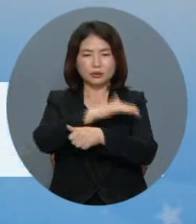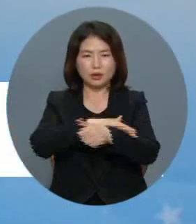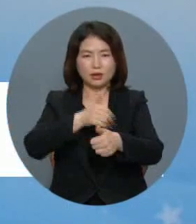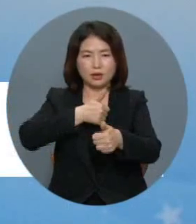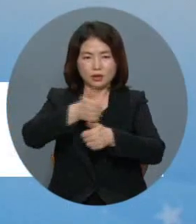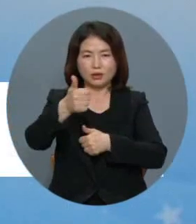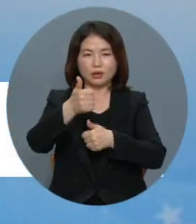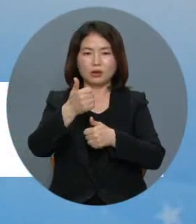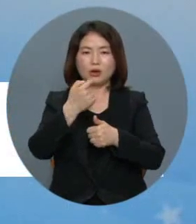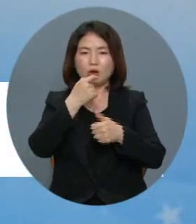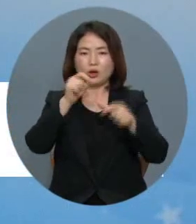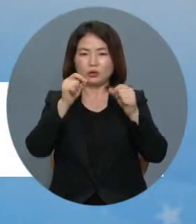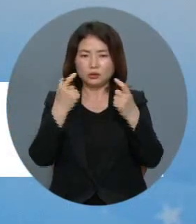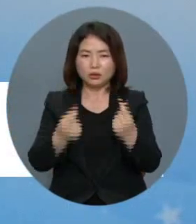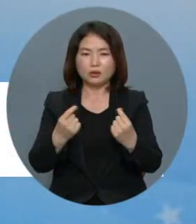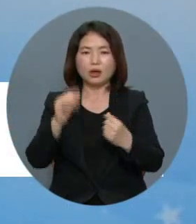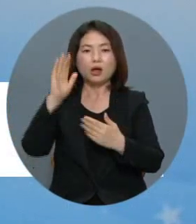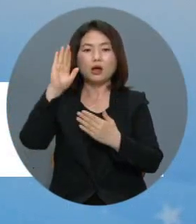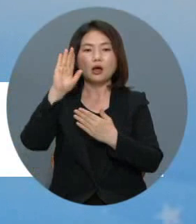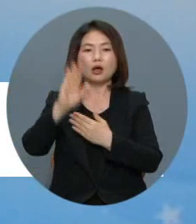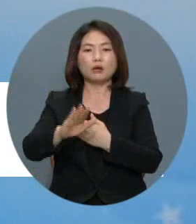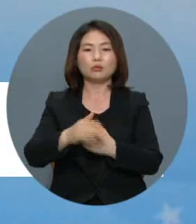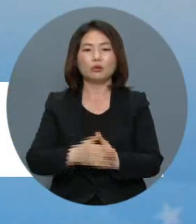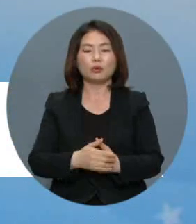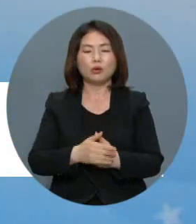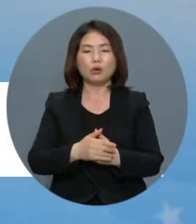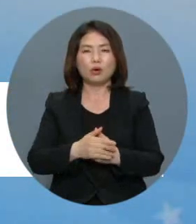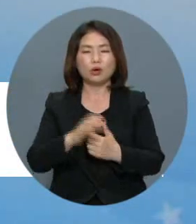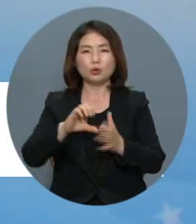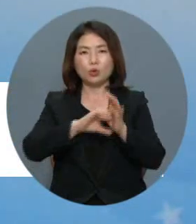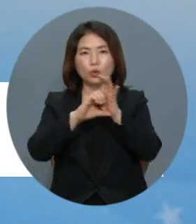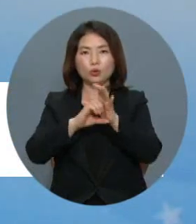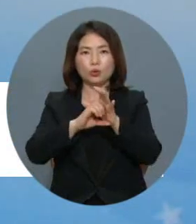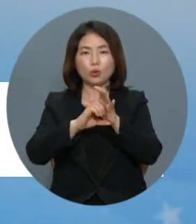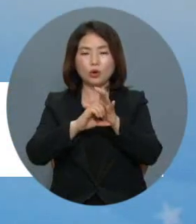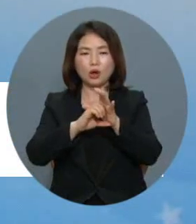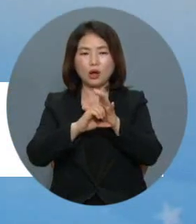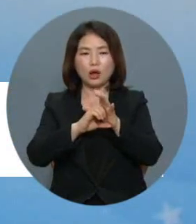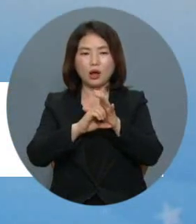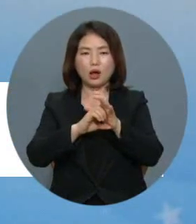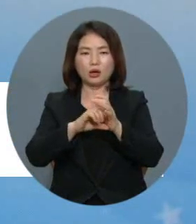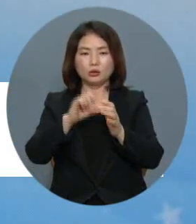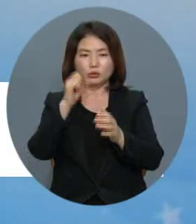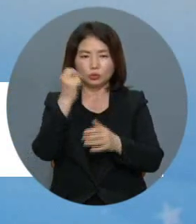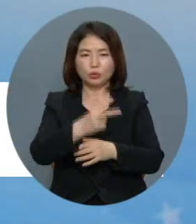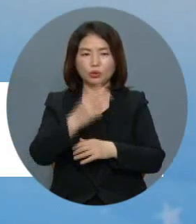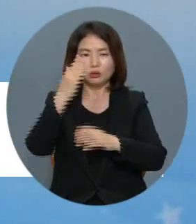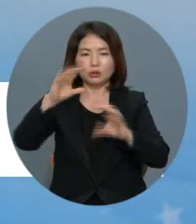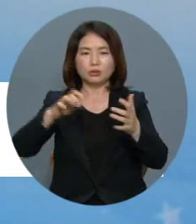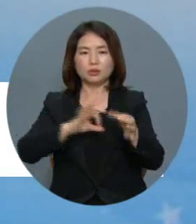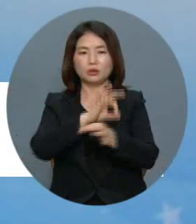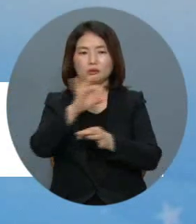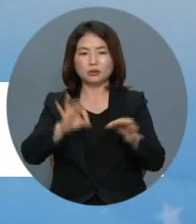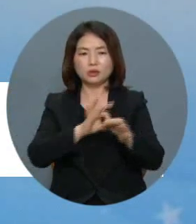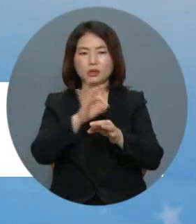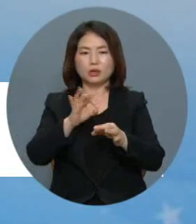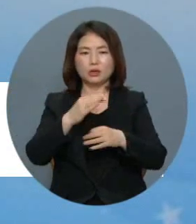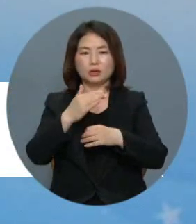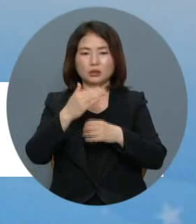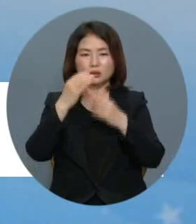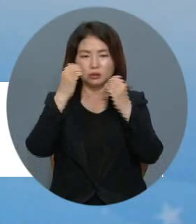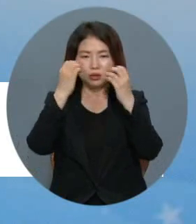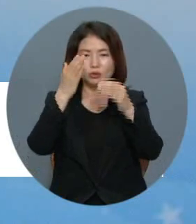뜻이 앞으로도 당면한 포란 물론 대한민국의 경계에 해온